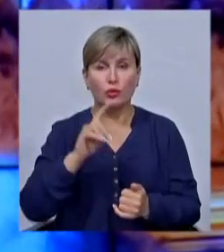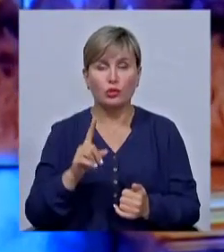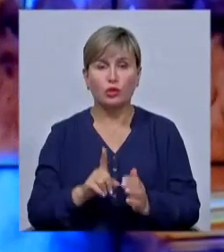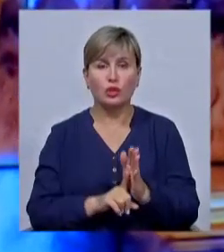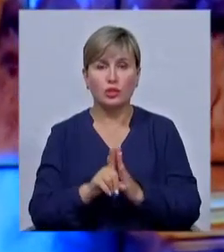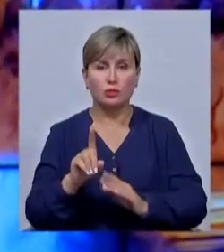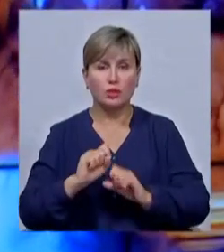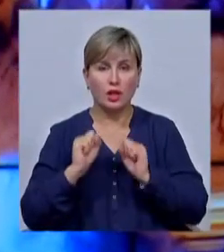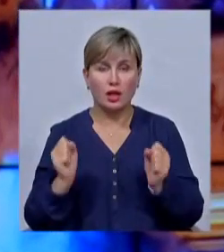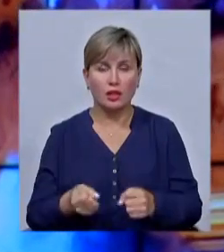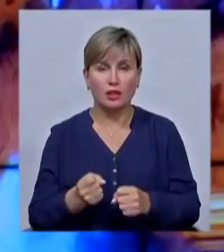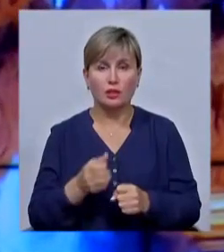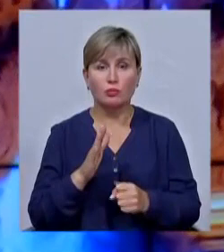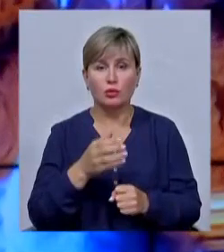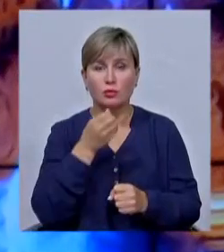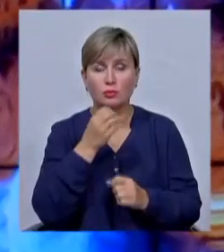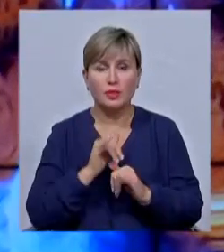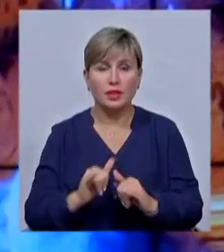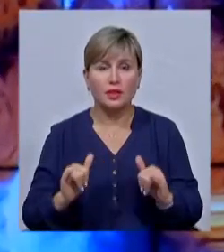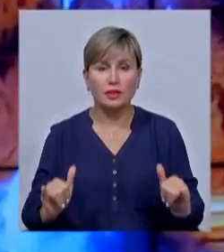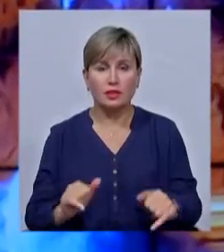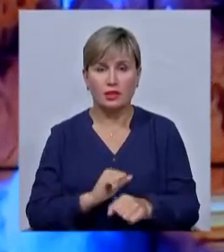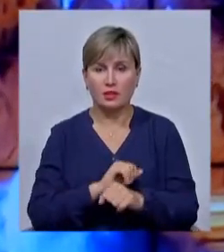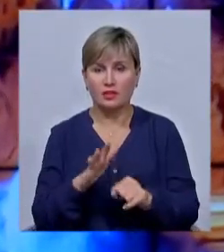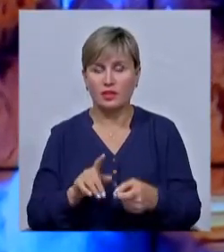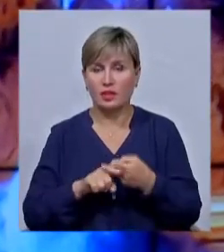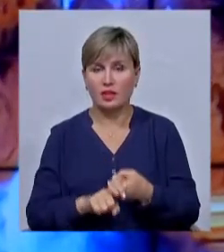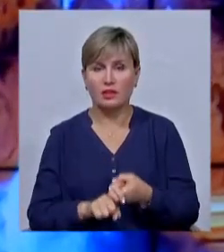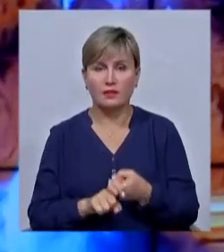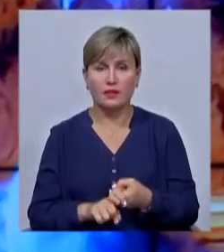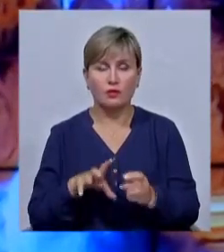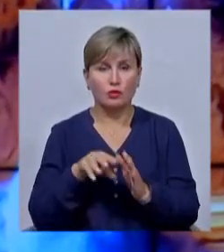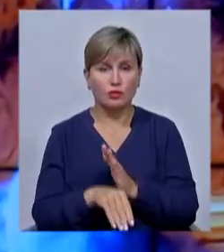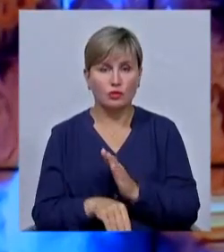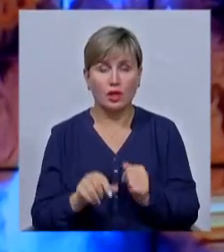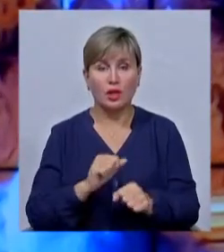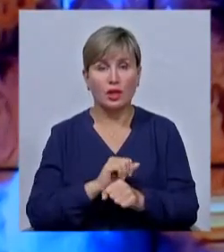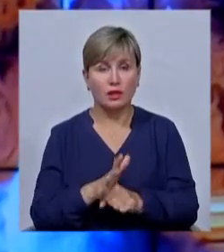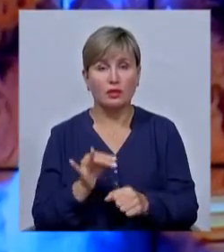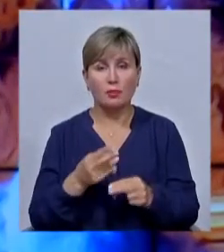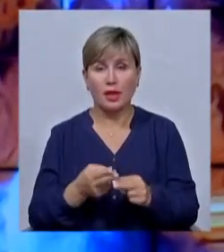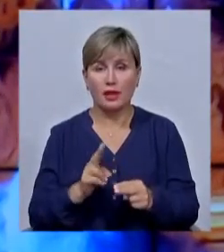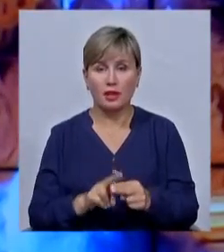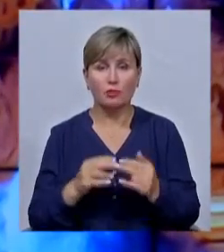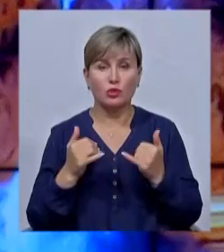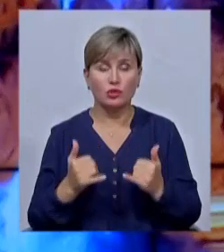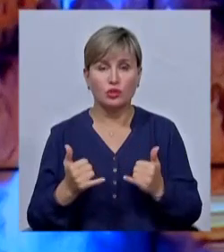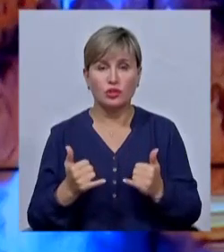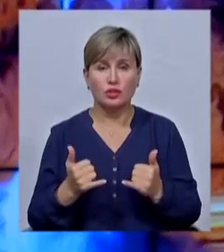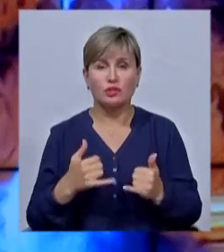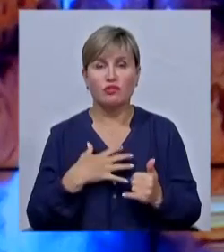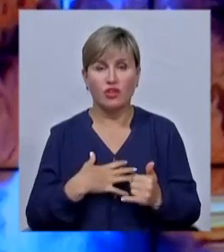наступившие холода служат благоприятной средой для распространения инфекций включая коронавирус поэтому сейчас как никогда